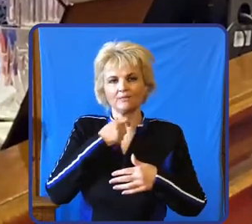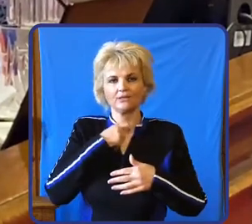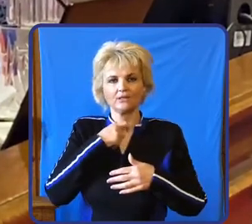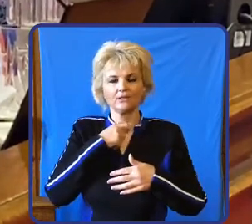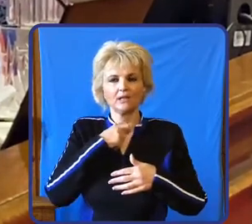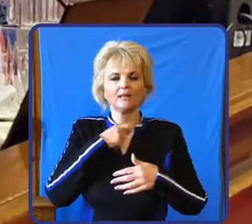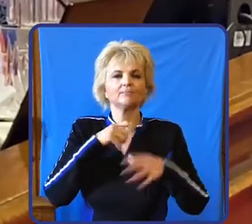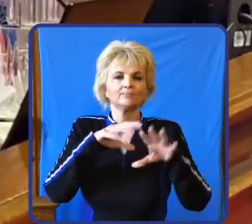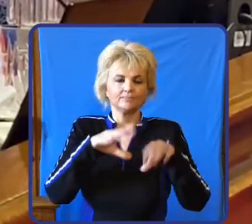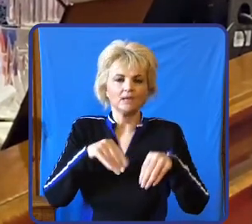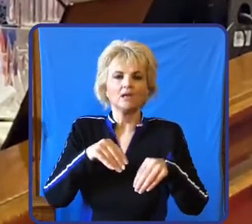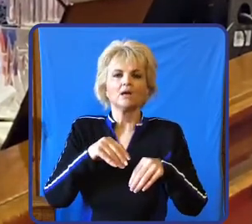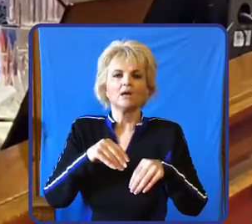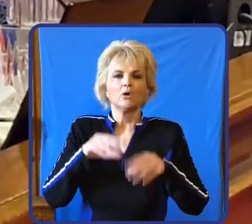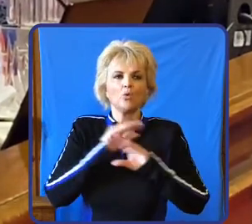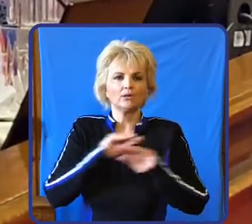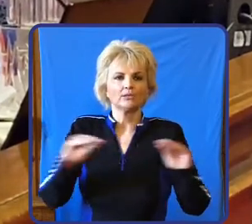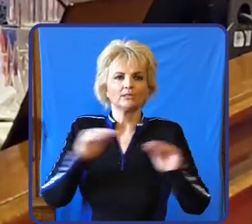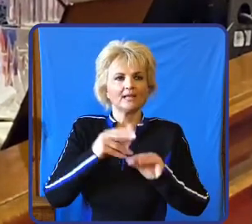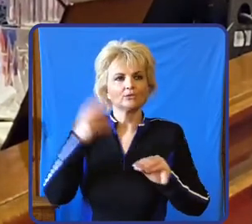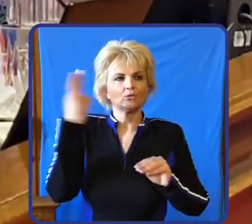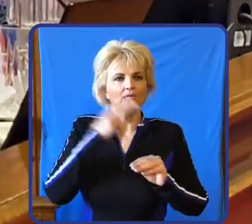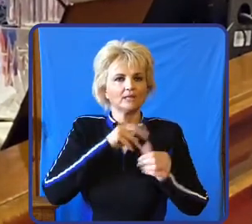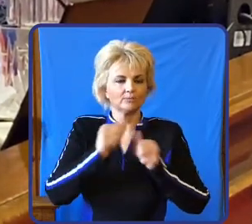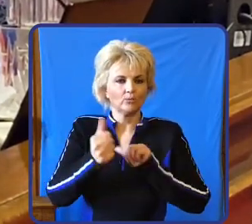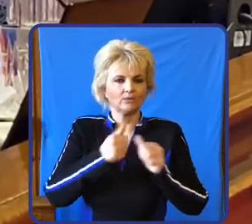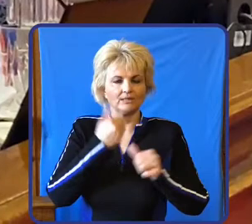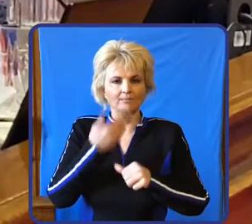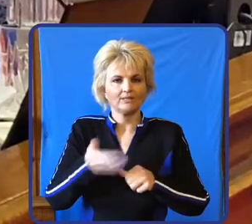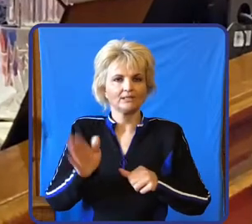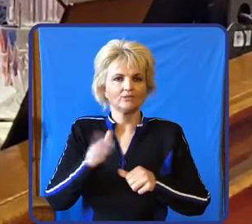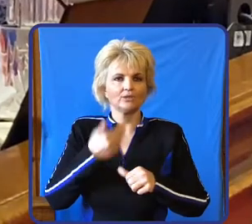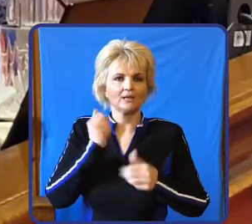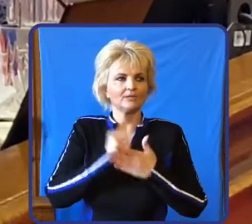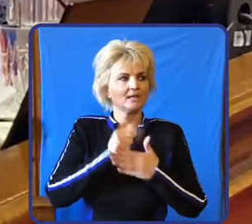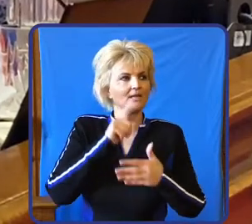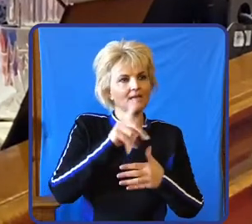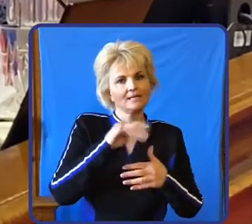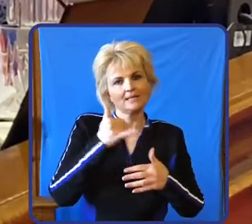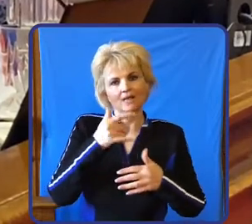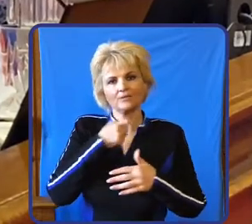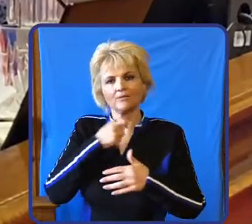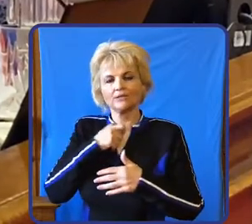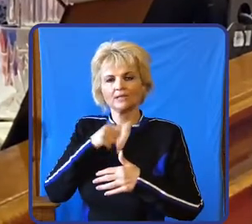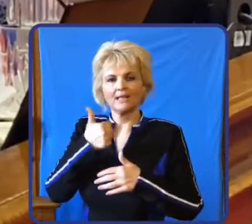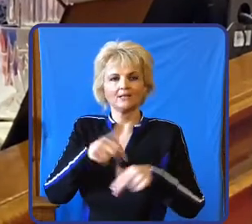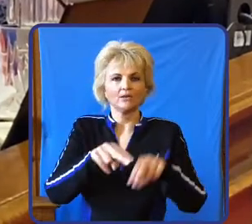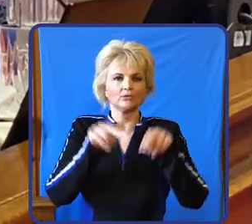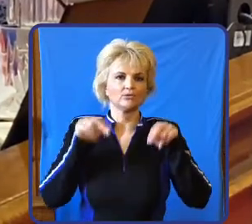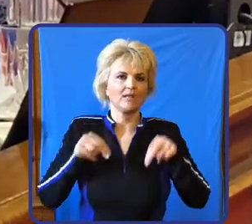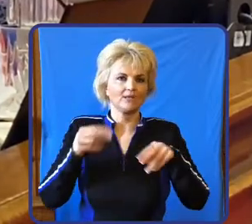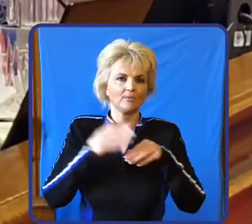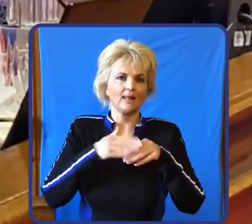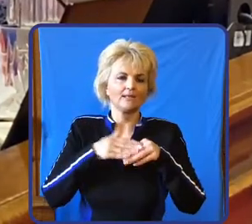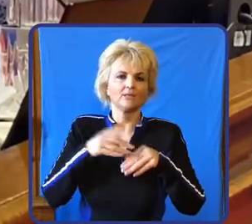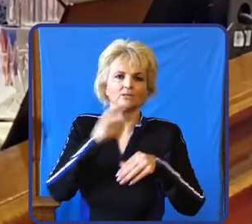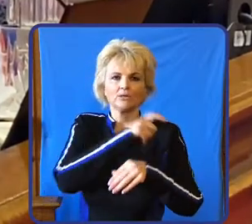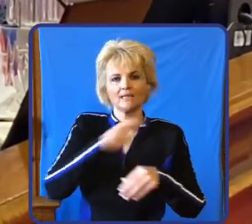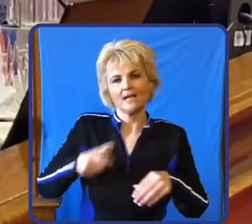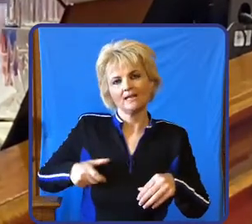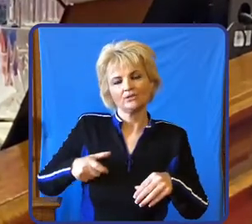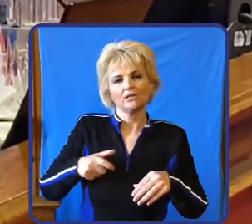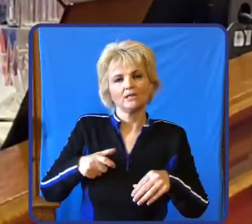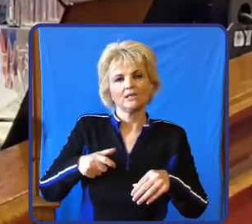szavazattal egyhangulag, az oktatási, kulturális, sport és nemzetiségi bizottság 2 igen szavazattal egy tartózkodás mellett, a szociális